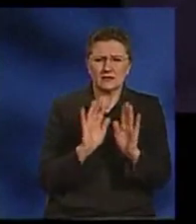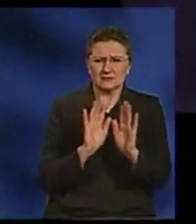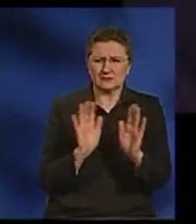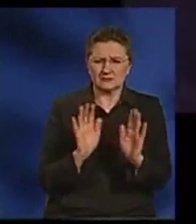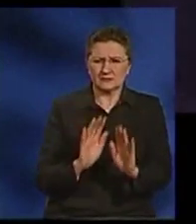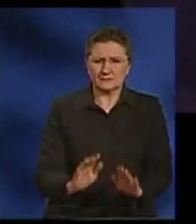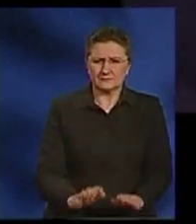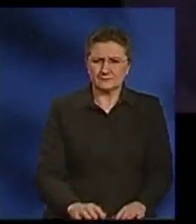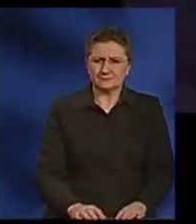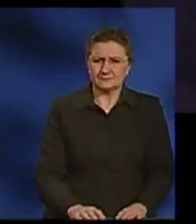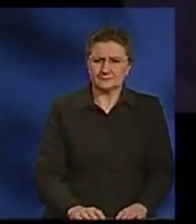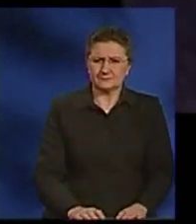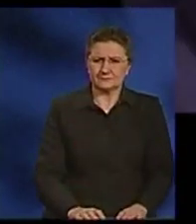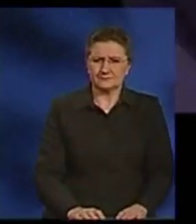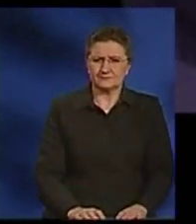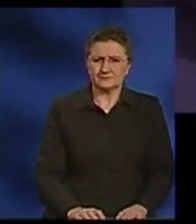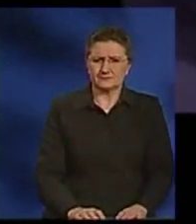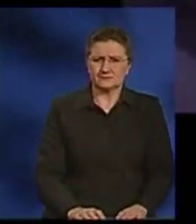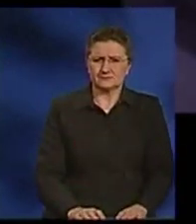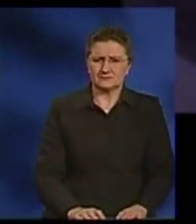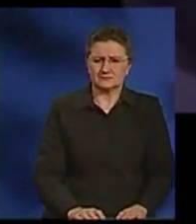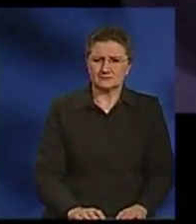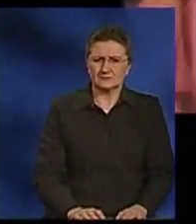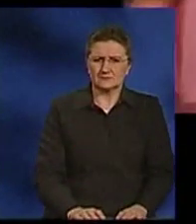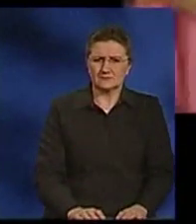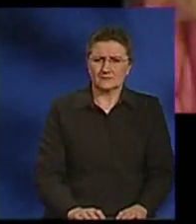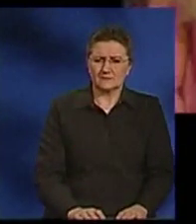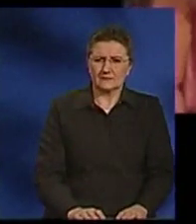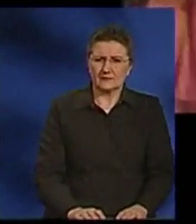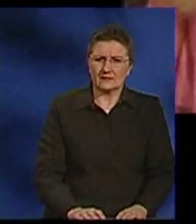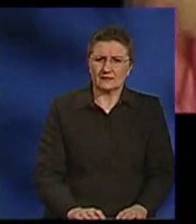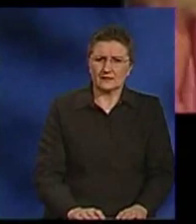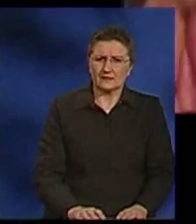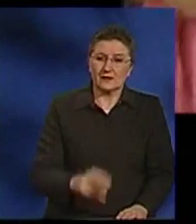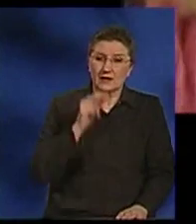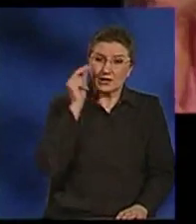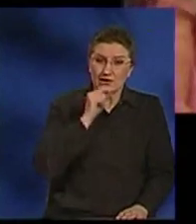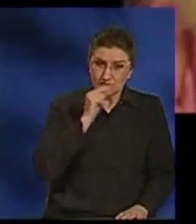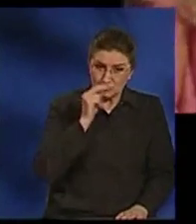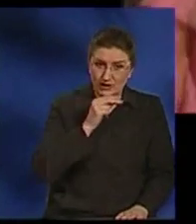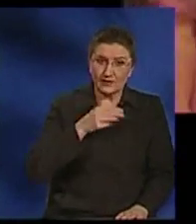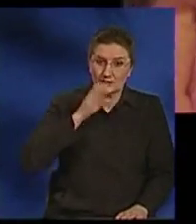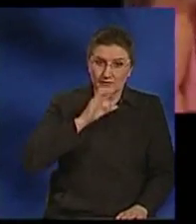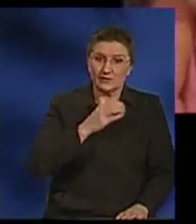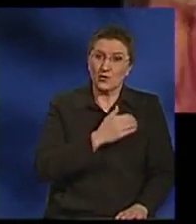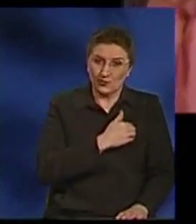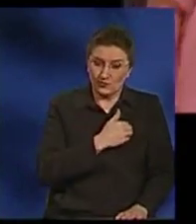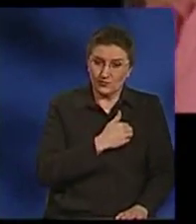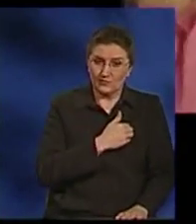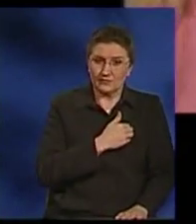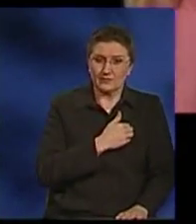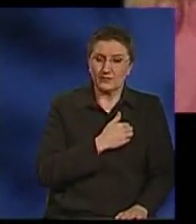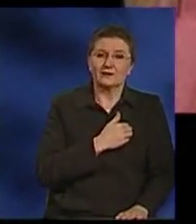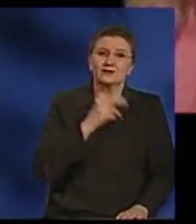нет Ой, извини, я забыла А как насчет чашечки крепкого чая? О,